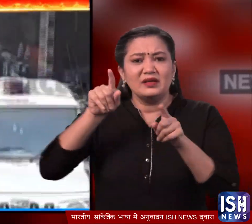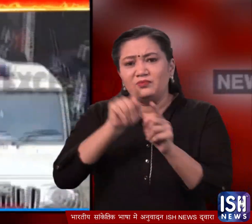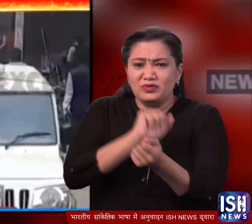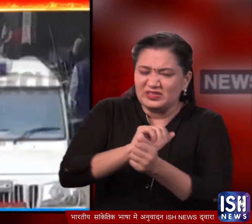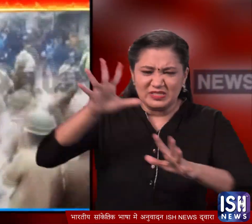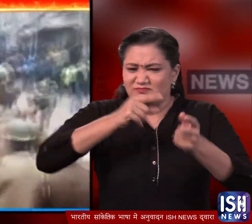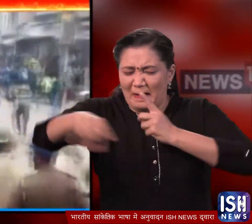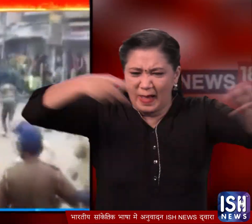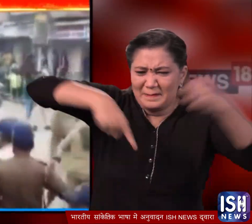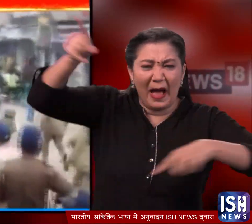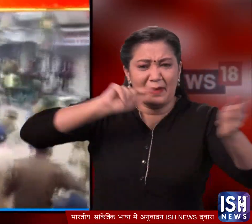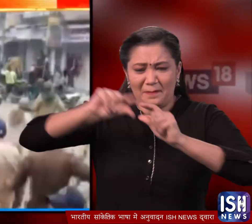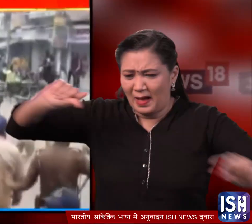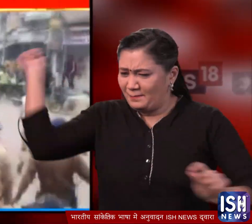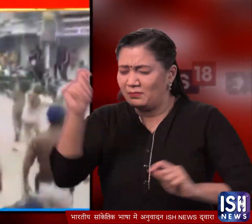खदेड़ खदेड़ कर मारा।